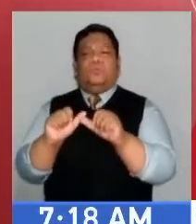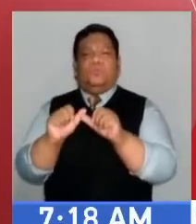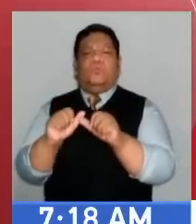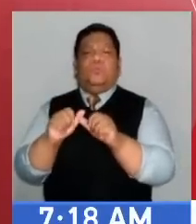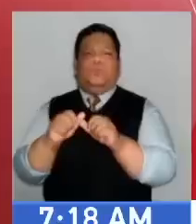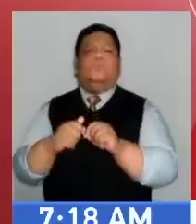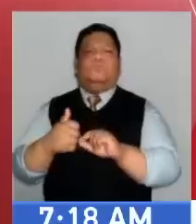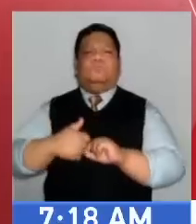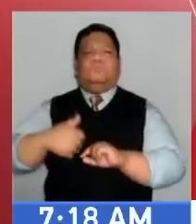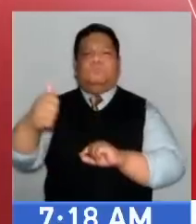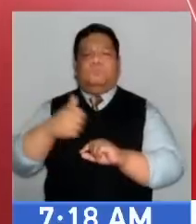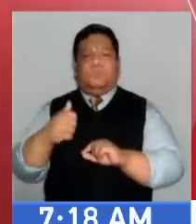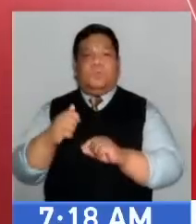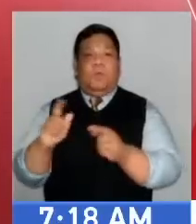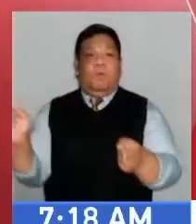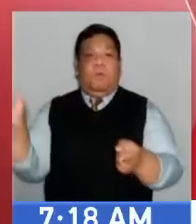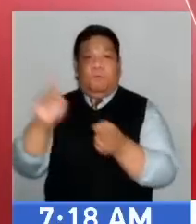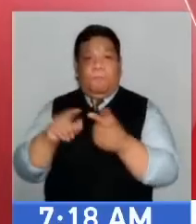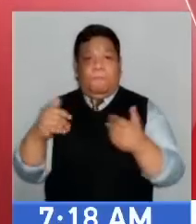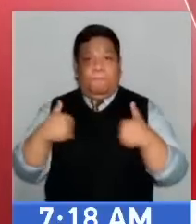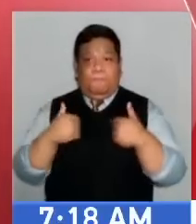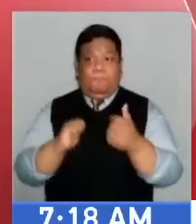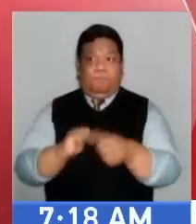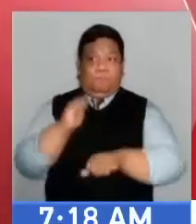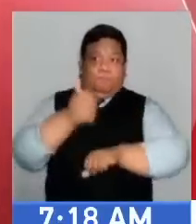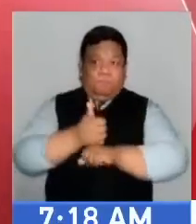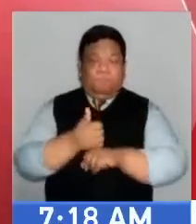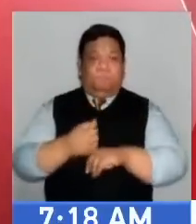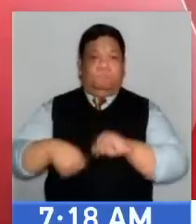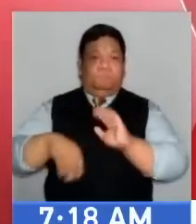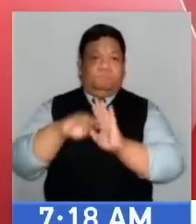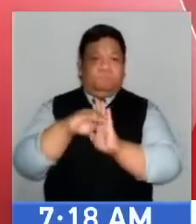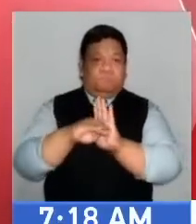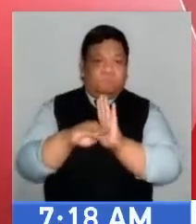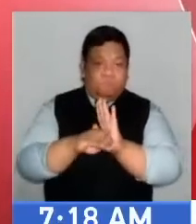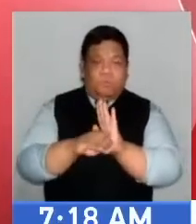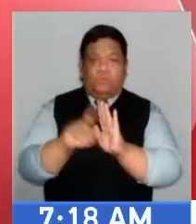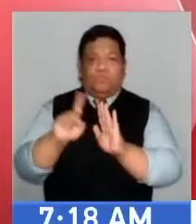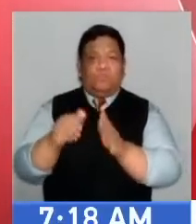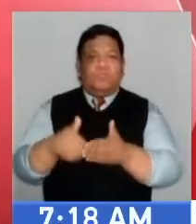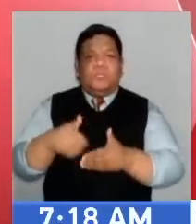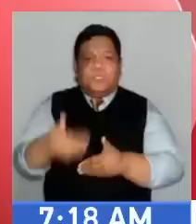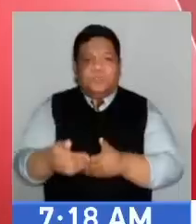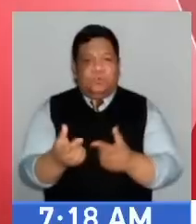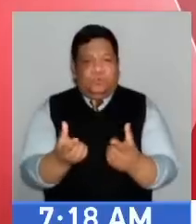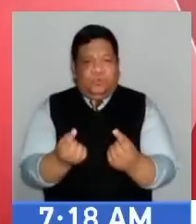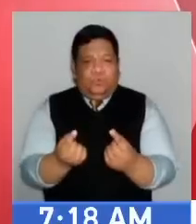ang ating opisina na ano naman ho yung susunod na step para ho doon sa modernization.